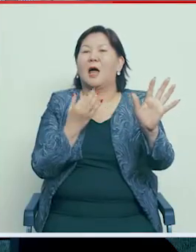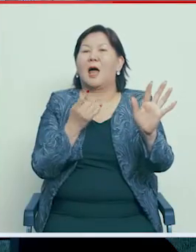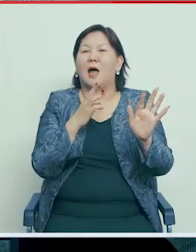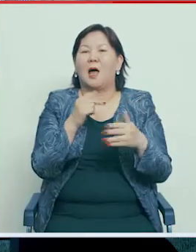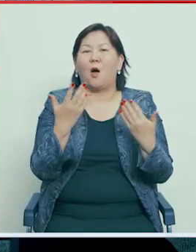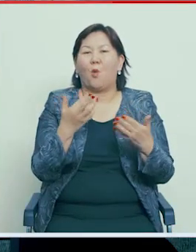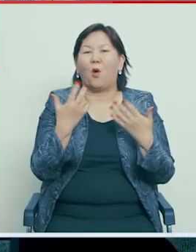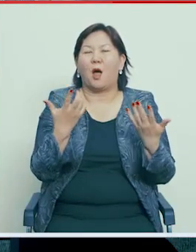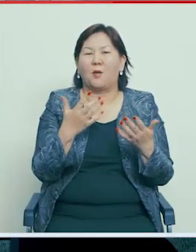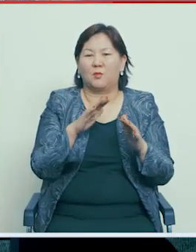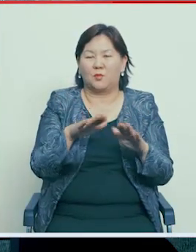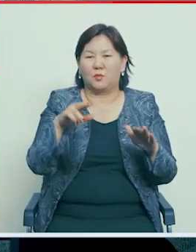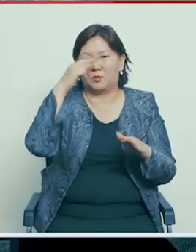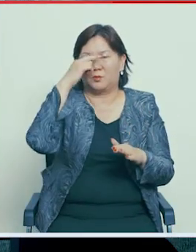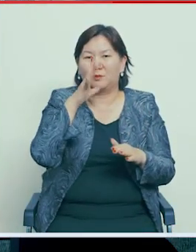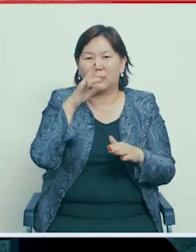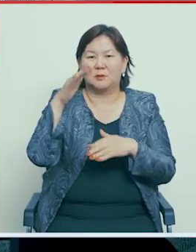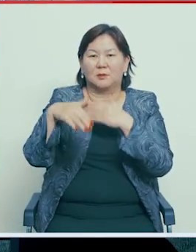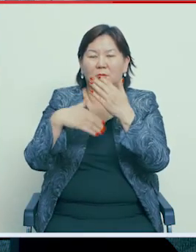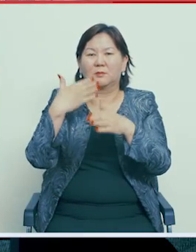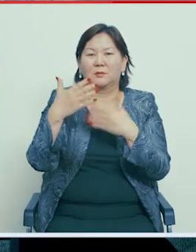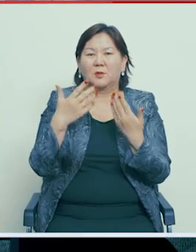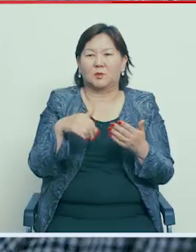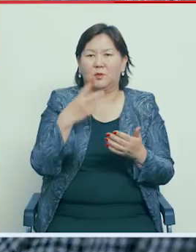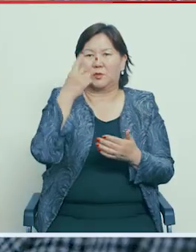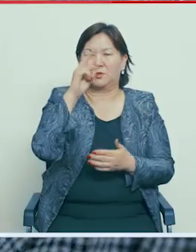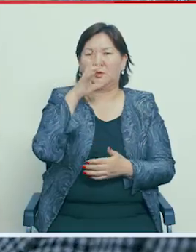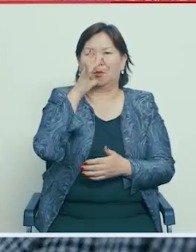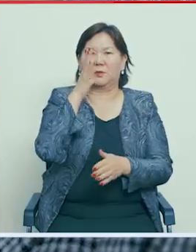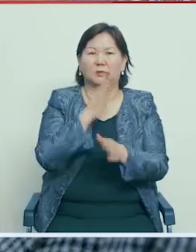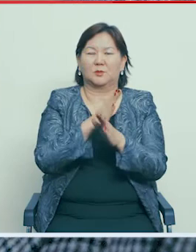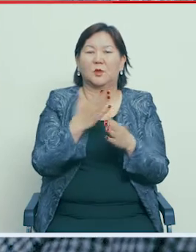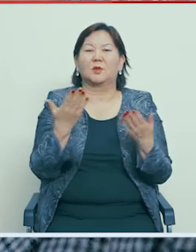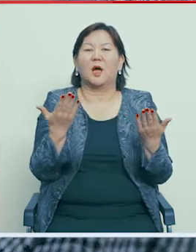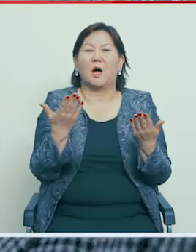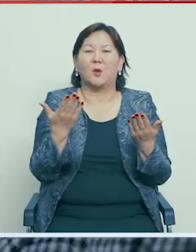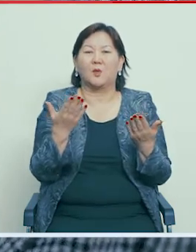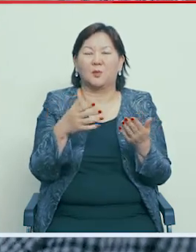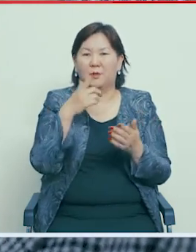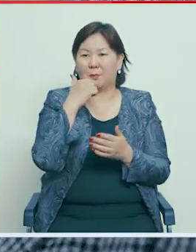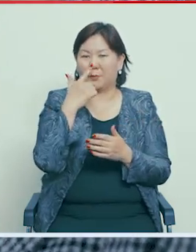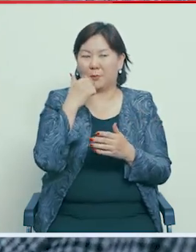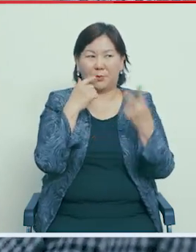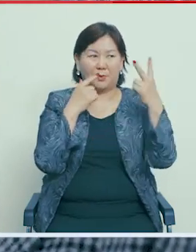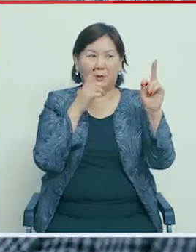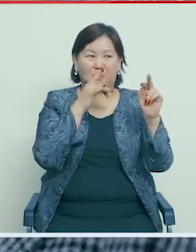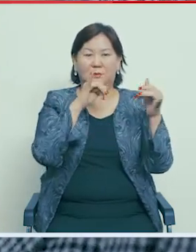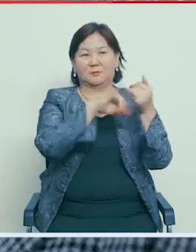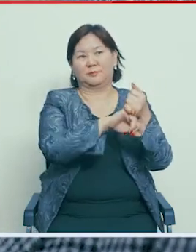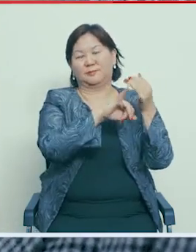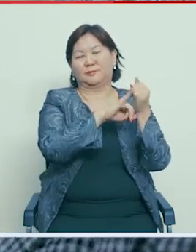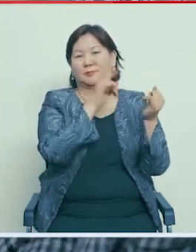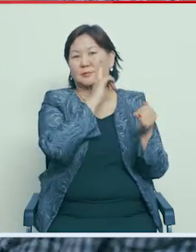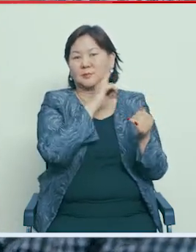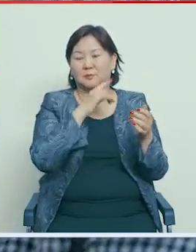ингээл яваал байдаг. Гэтэл энд ээж авал зовоод байгаа байхгүй. Одоо яана миний хөө 20 нас хүрсэн. Гэтэл энгийн 20 настай сайхан гэр бүл болсон залуучууд